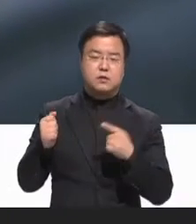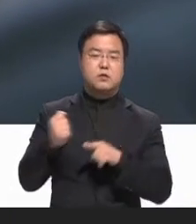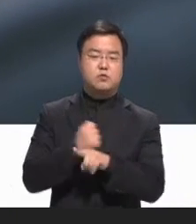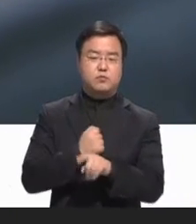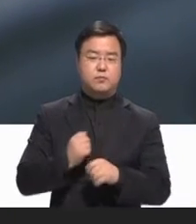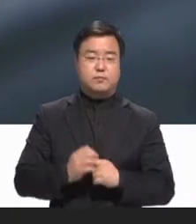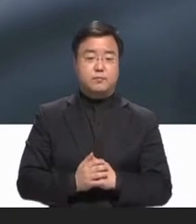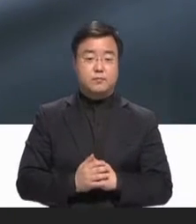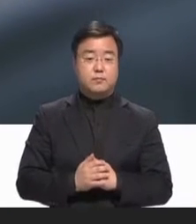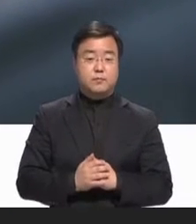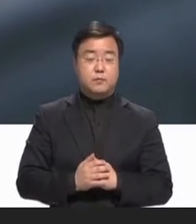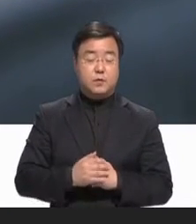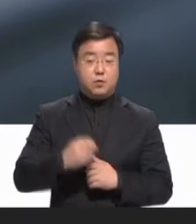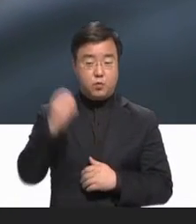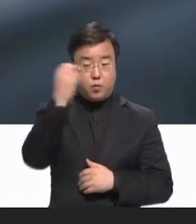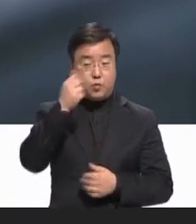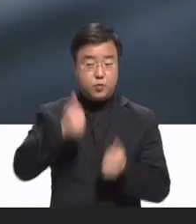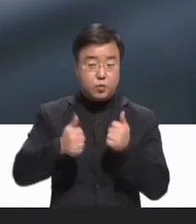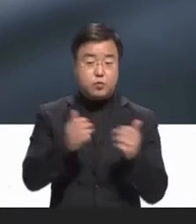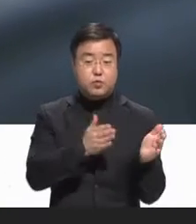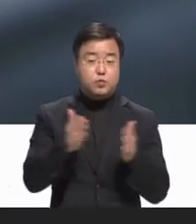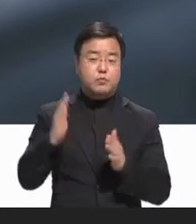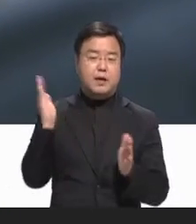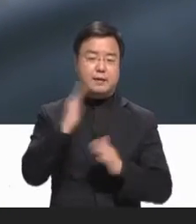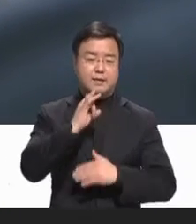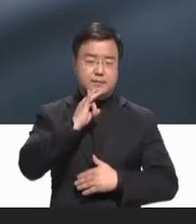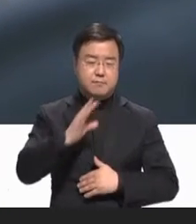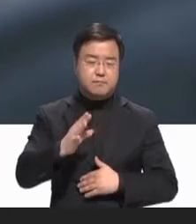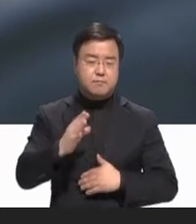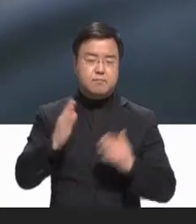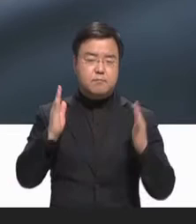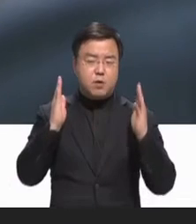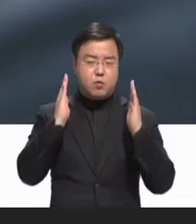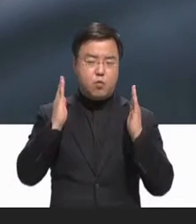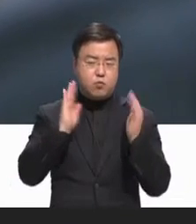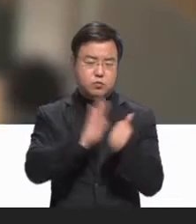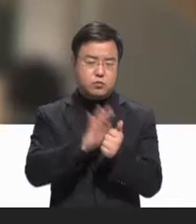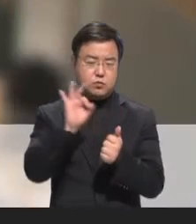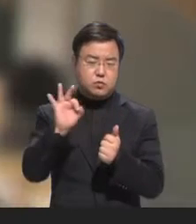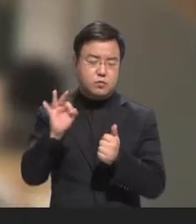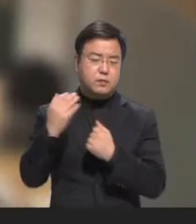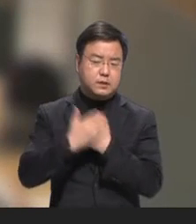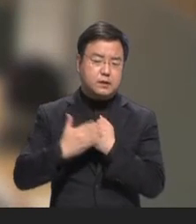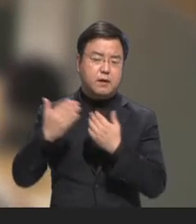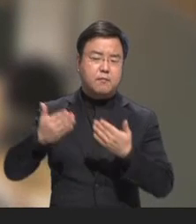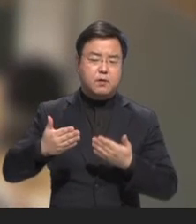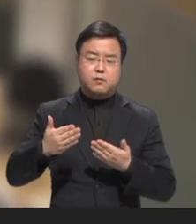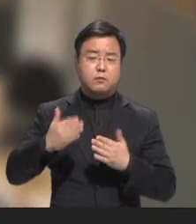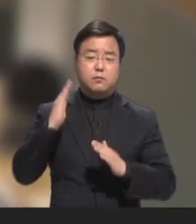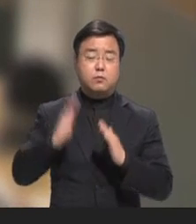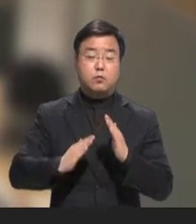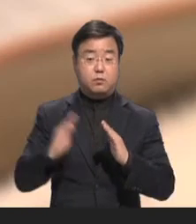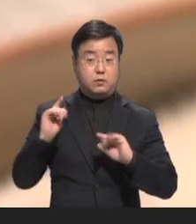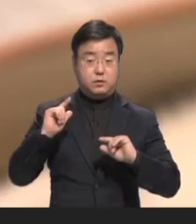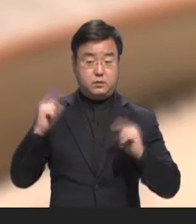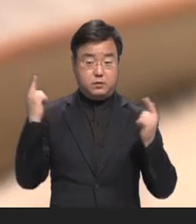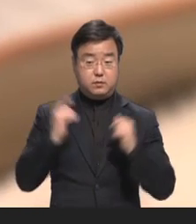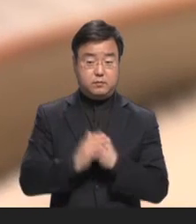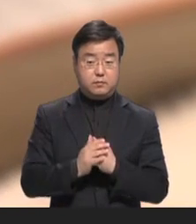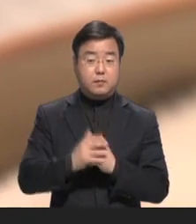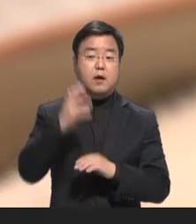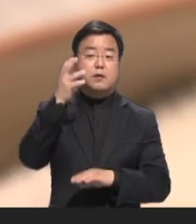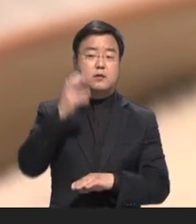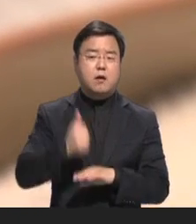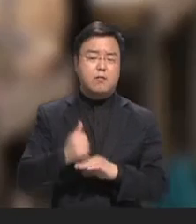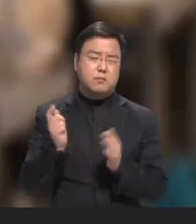준비생들에게만 뭐 장학금이나 뭐 특혜를 받는다는 게 너무 불공평하다고. 실적에 치중한 대학들이 학생들을